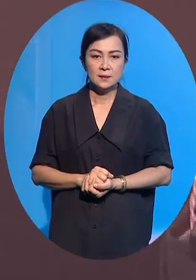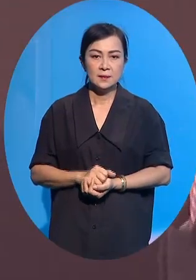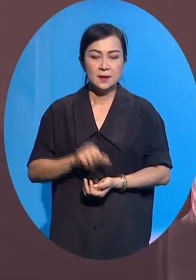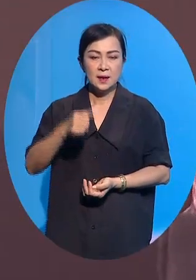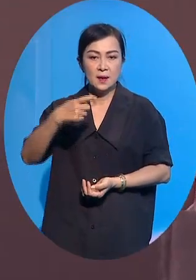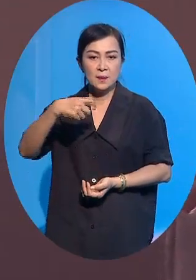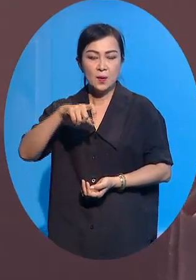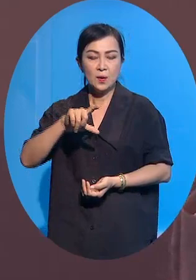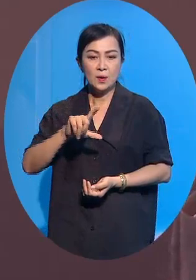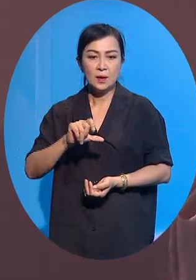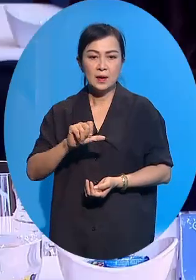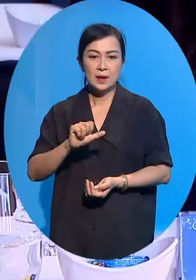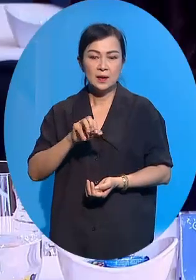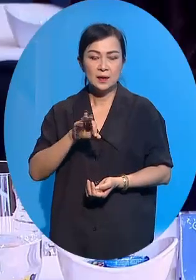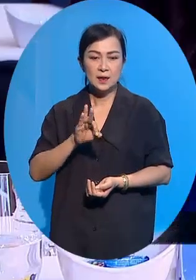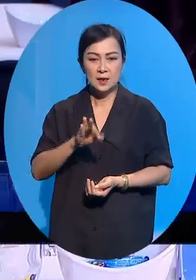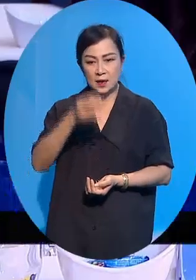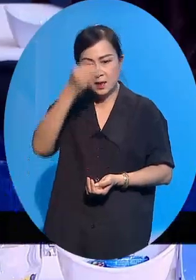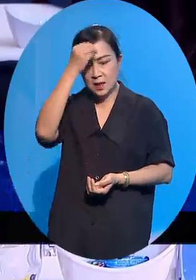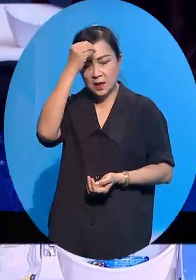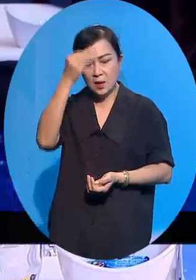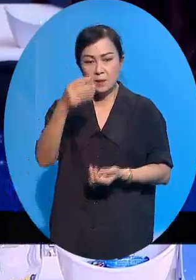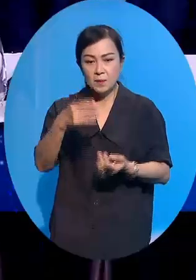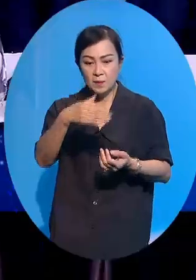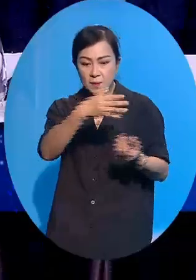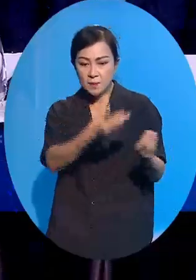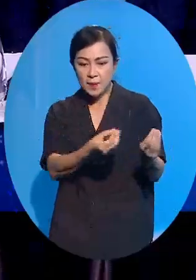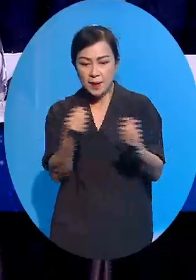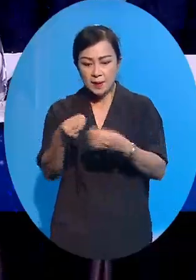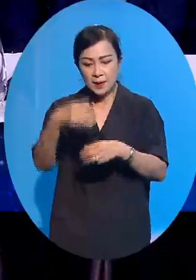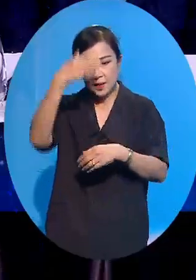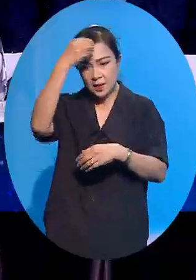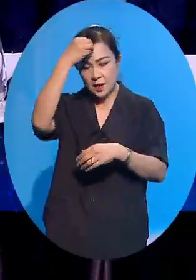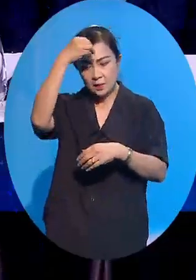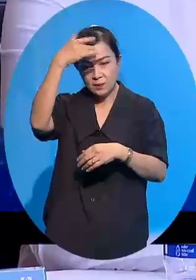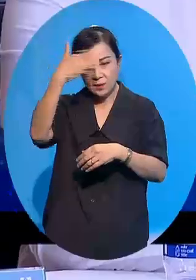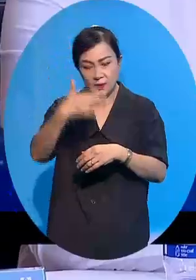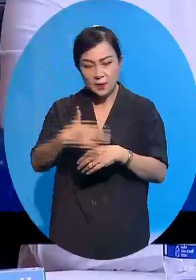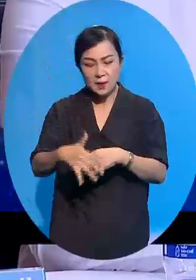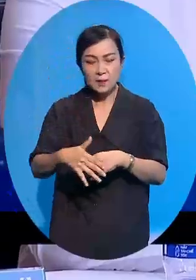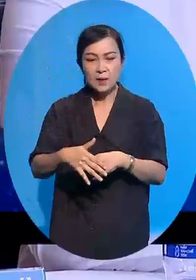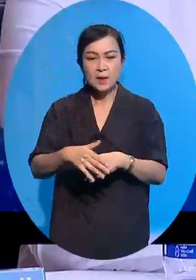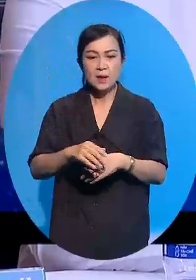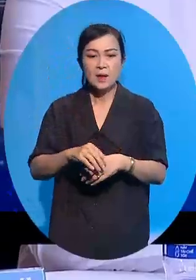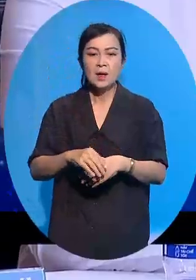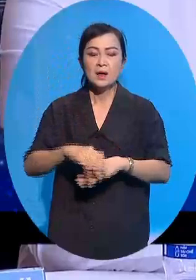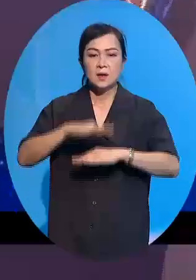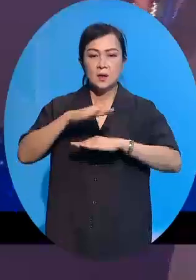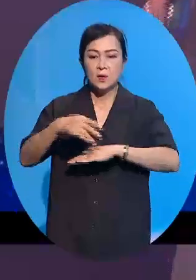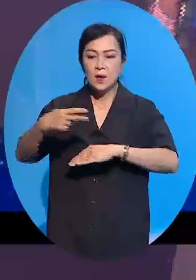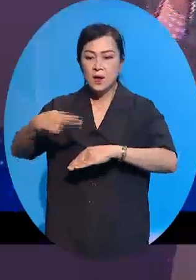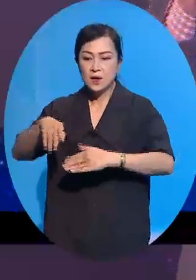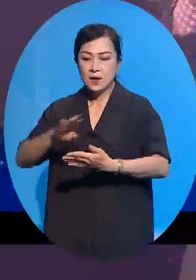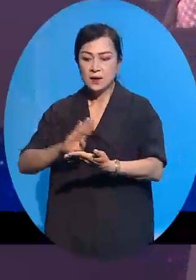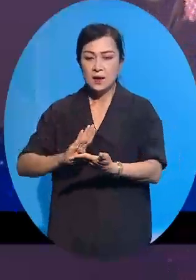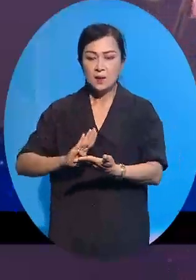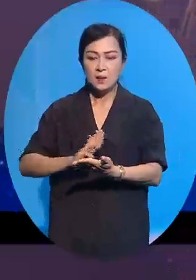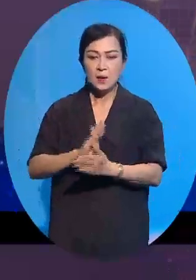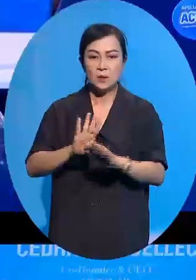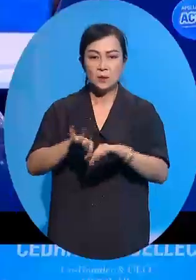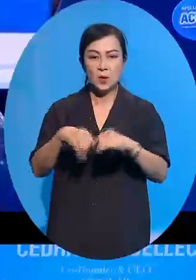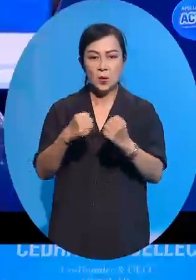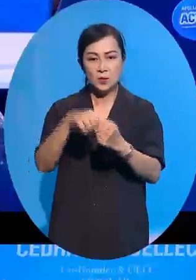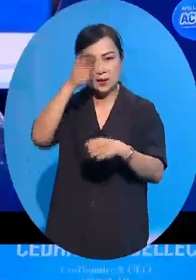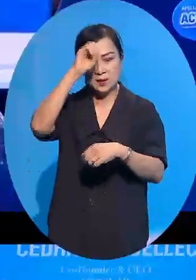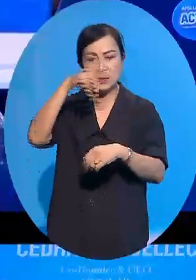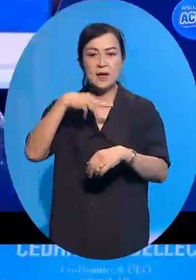Apollo Active, ứng dụng nền tảng học tập hiện đại mang đến trải nghiệm học tập đa dạng, cá nhân hóa, cùng với đó là kết quả đầu ra được đảm bảo. Tổ chức dạy